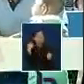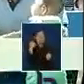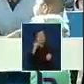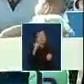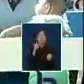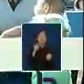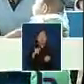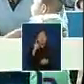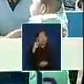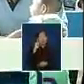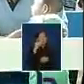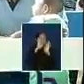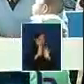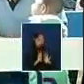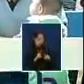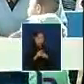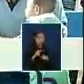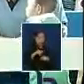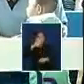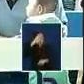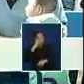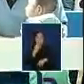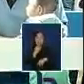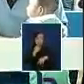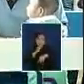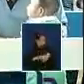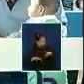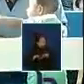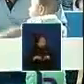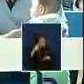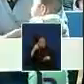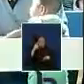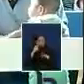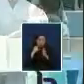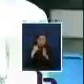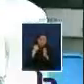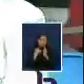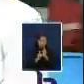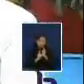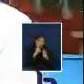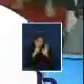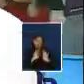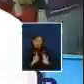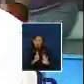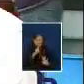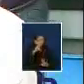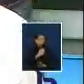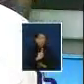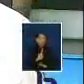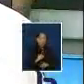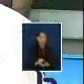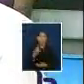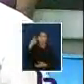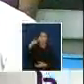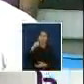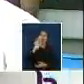คนี้เป็นอย่างไรกันบ้างครับแล้วก็จะสังเกตได้อย่างไรว่าเป็นโรคมือเท้าปากนะฮะ ส่วนใหญ่ของคนไข้เนี่ยนะคะจะเป็น